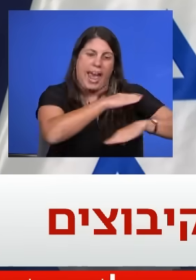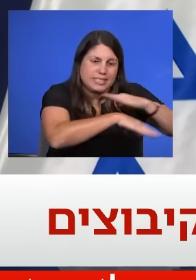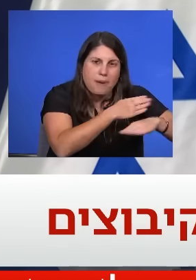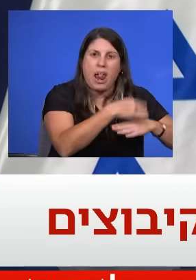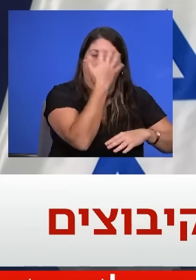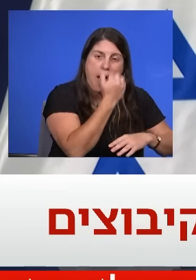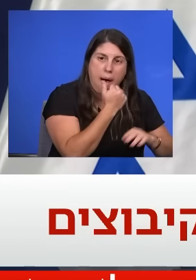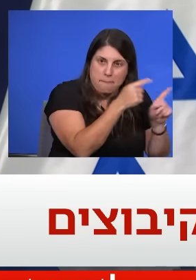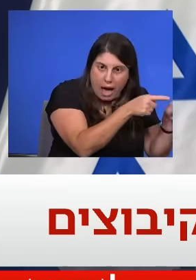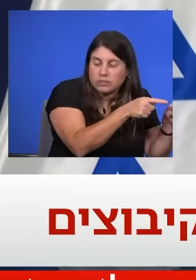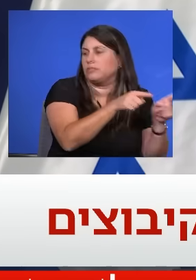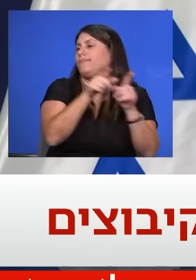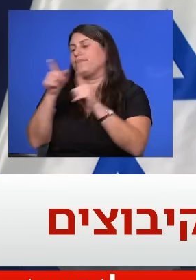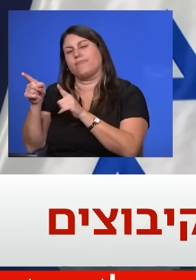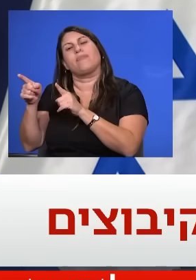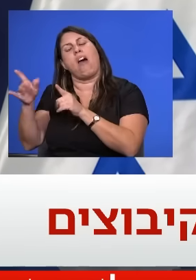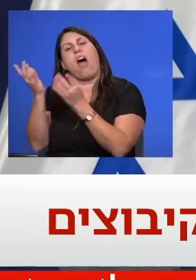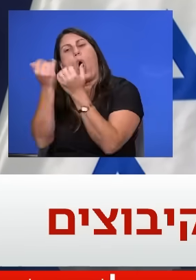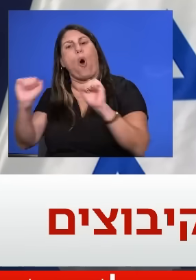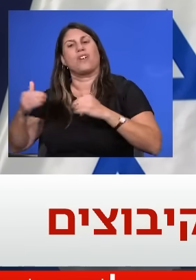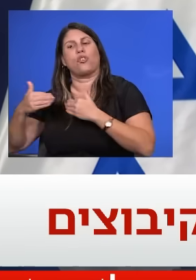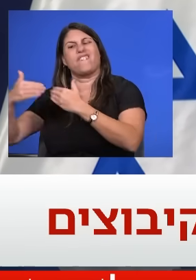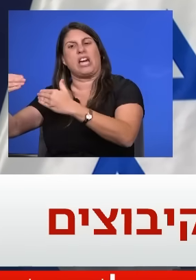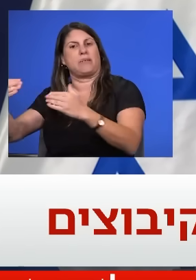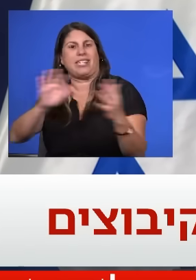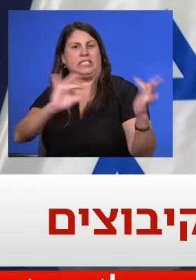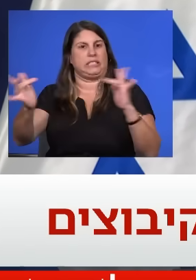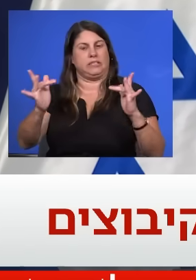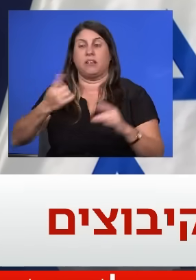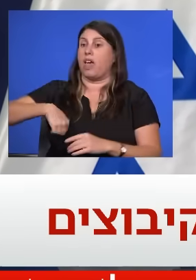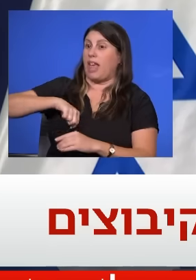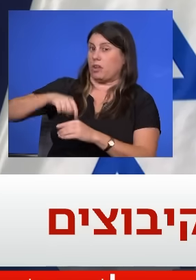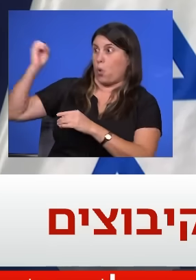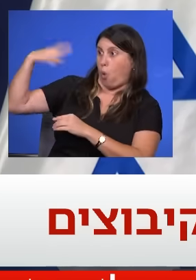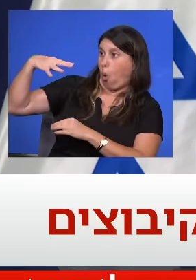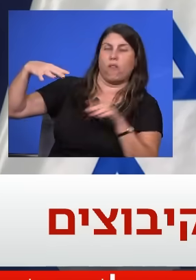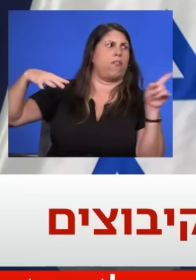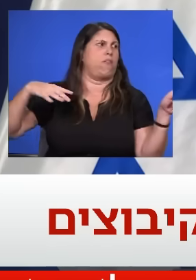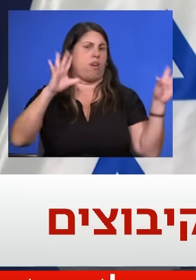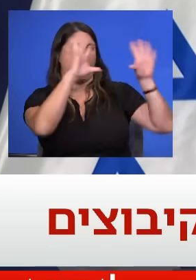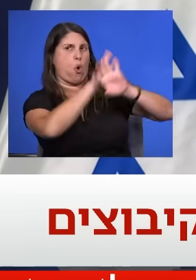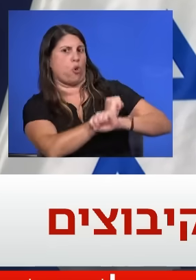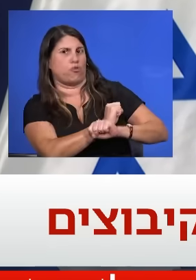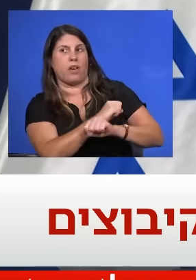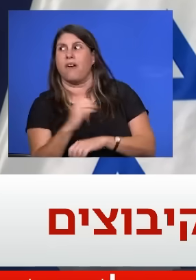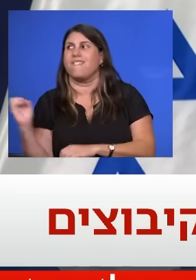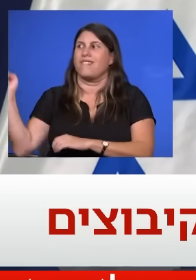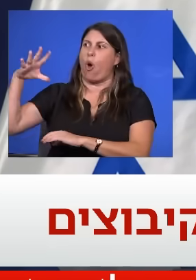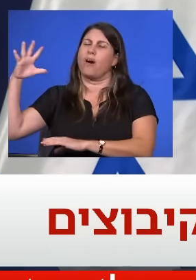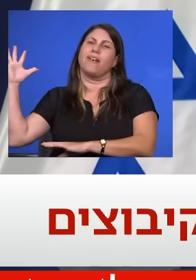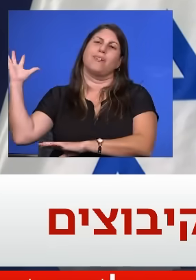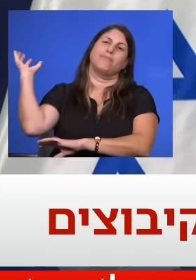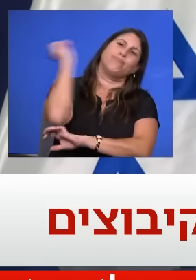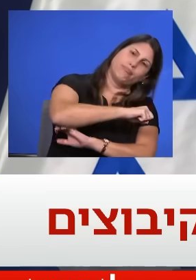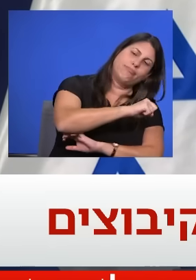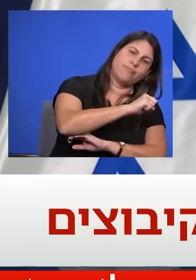והקדמה. אנחנו בני האור, הם בני החושך, והאור ינצח את החושך.